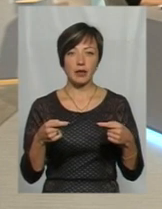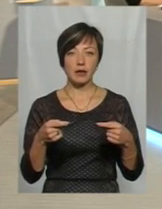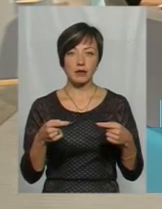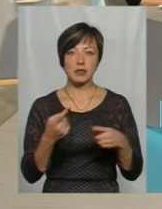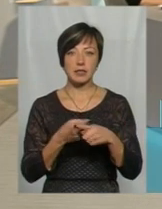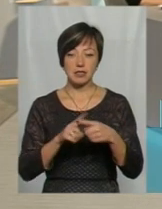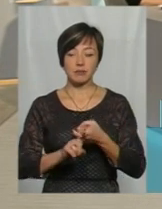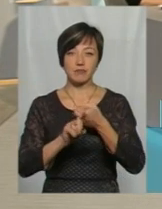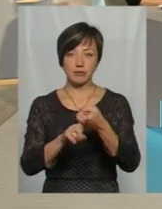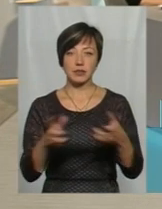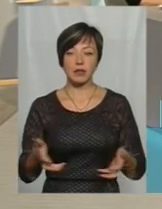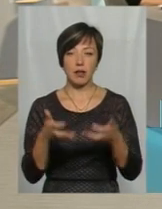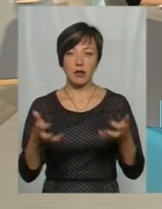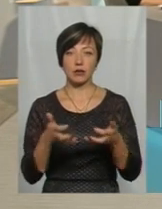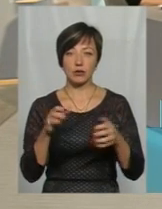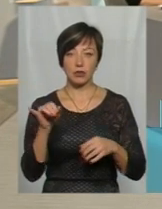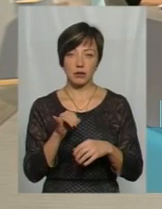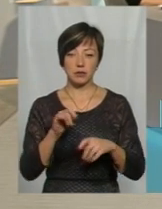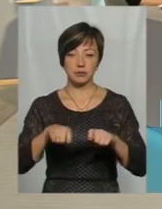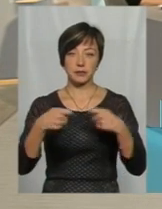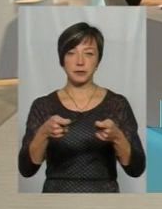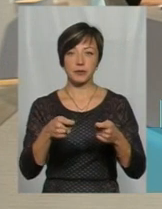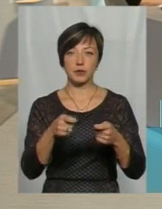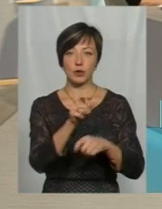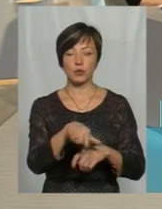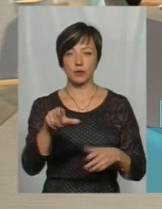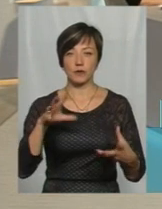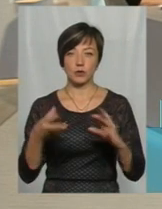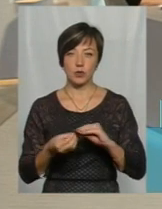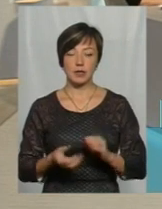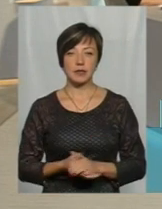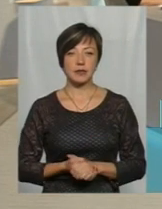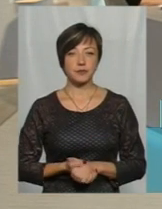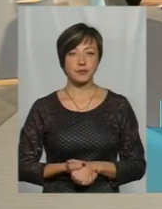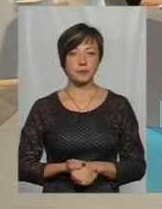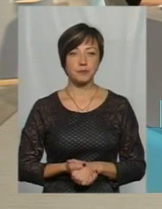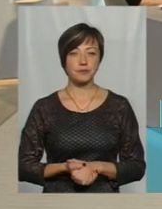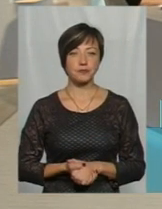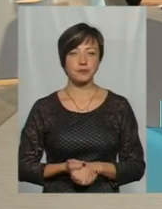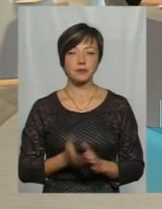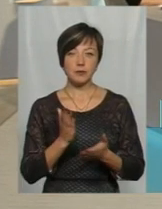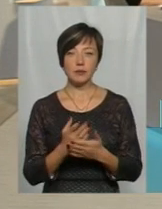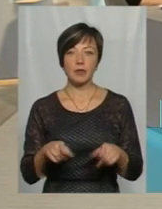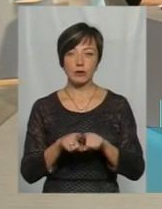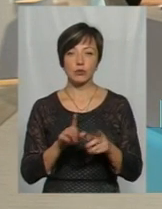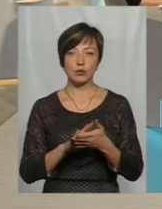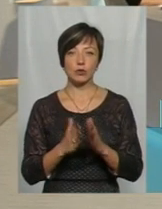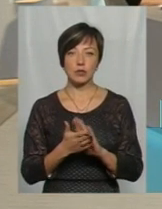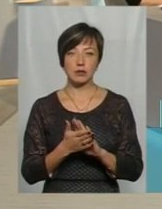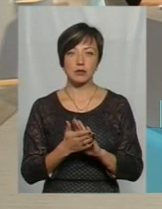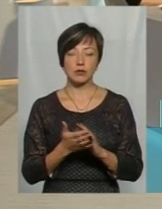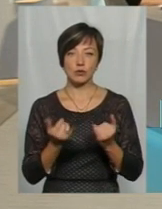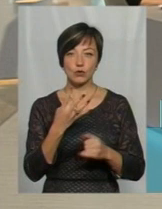обсемініння відбулось салату, і в результаті ми маємо отаку ситуацію, що ми